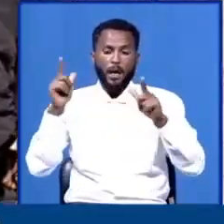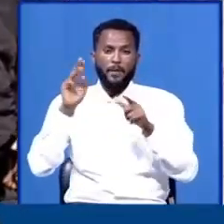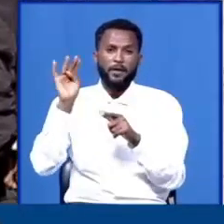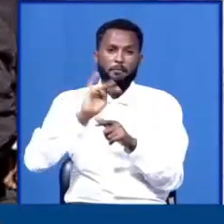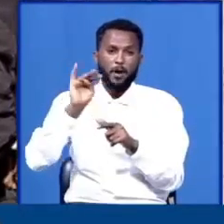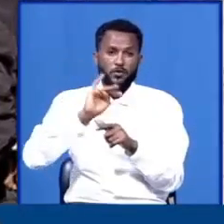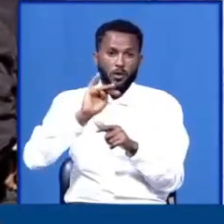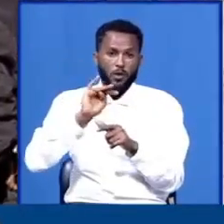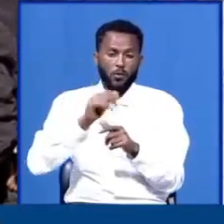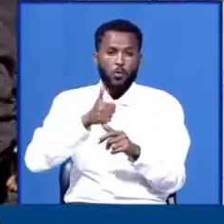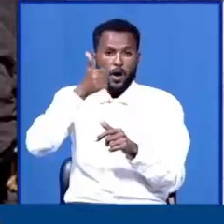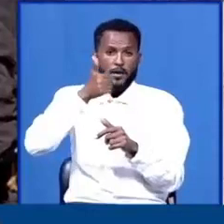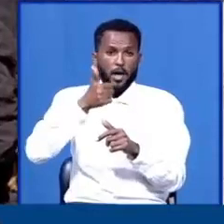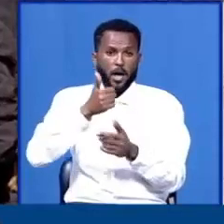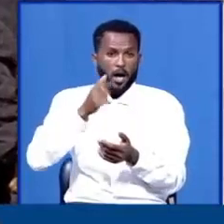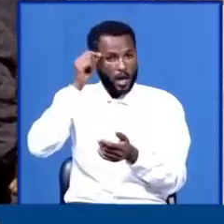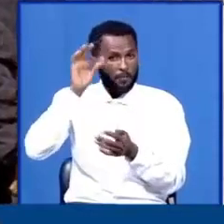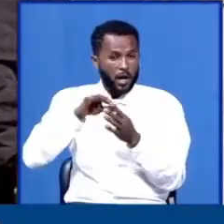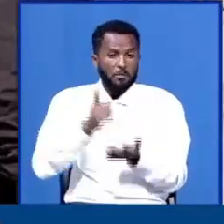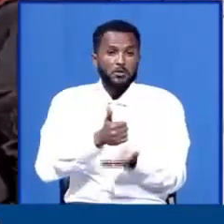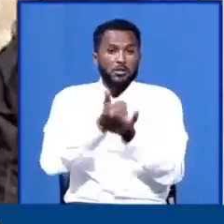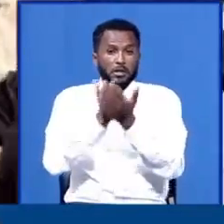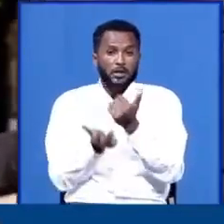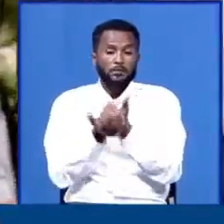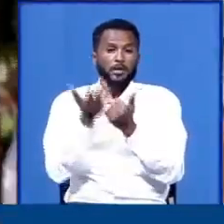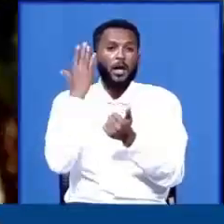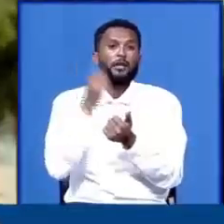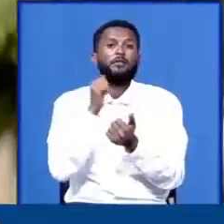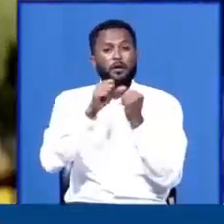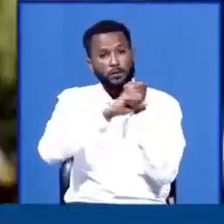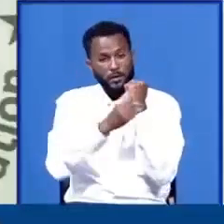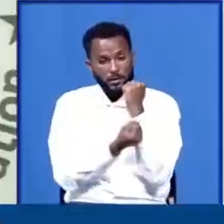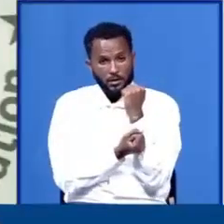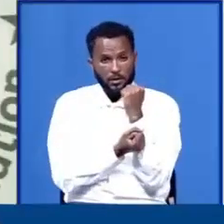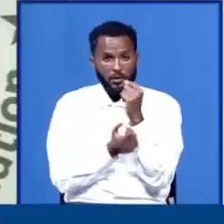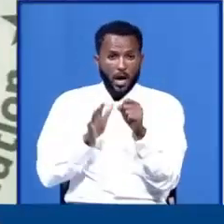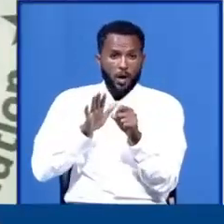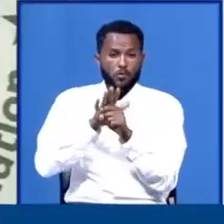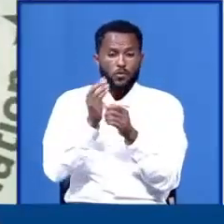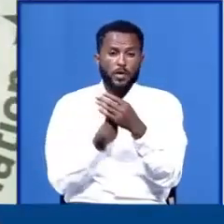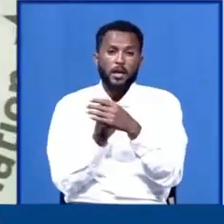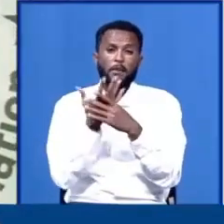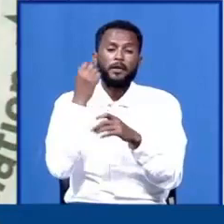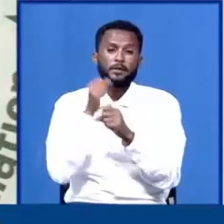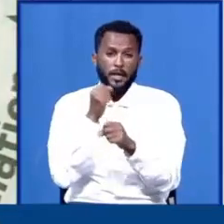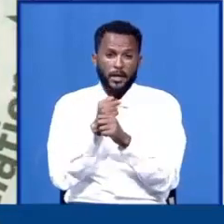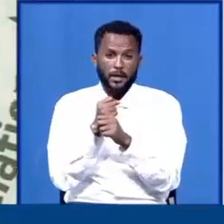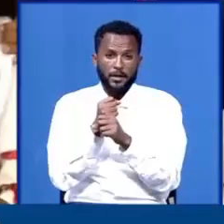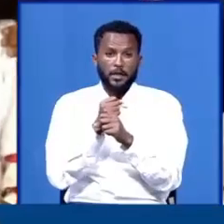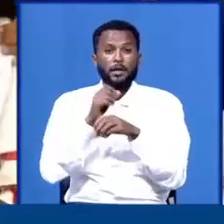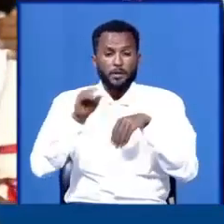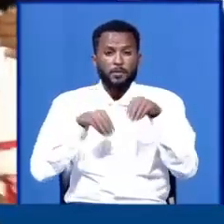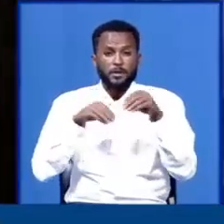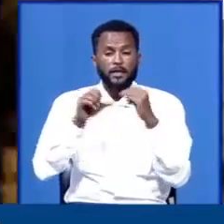ዓላማ ምትሕጋዝ ብቻ ኣይነበረይ ኣብቲ ኣብ መሰረርታ ኣብ ሙሉእ ናይ ልምዓት ስራሕቲ ልምንጣፍ